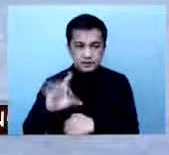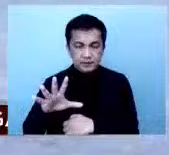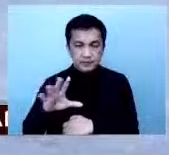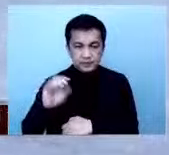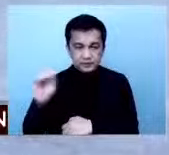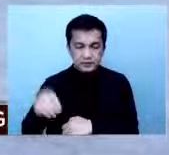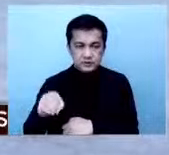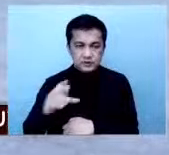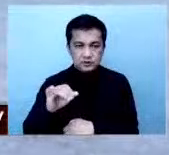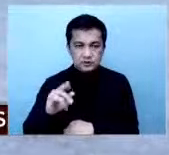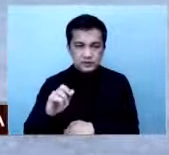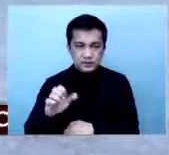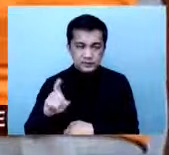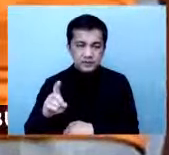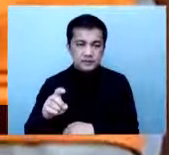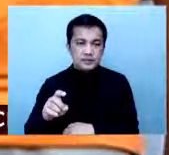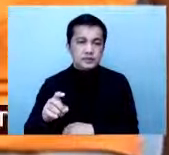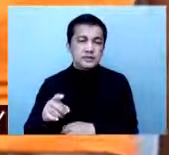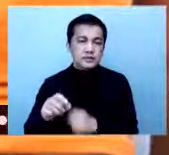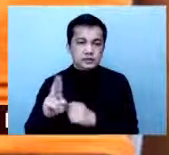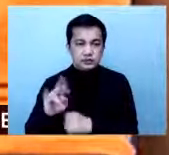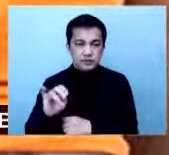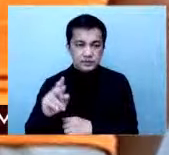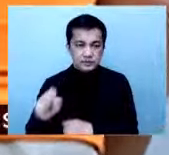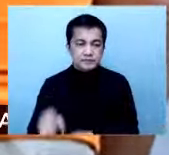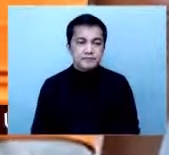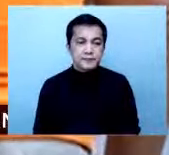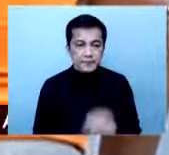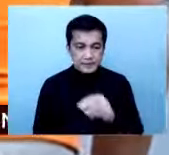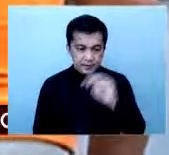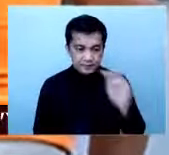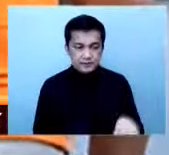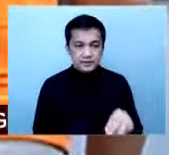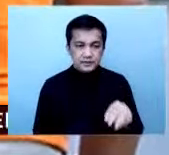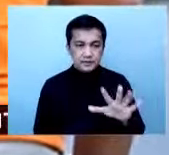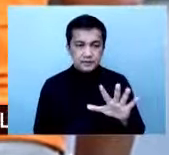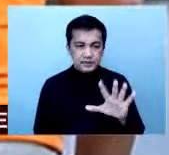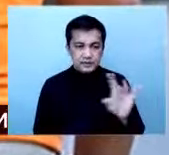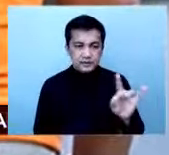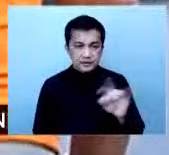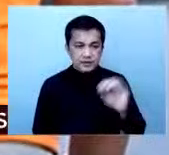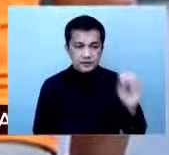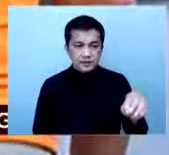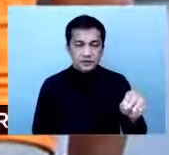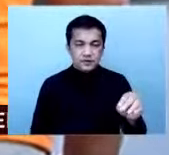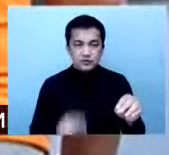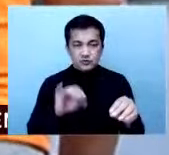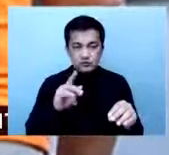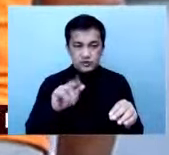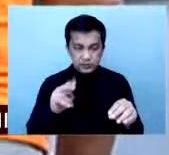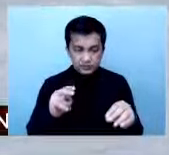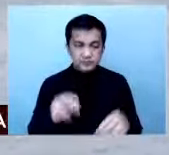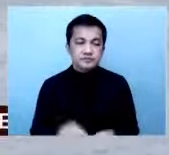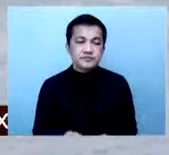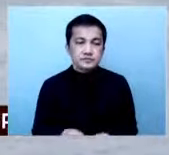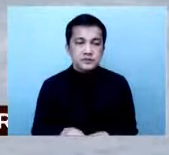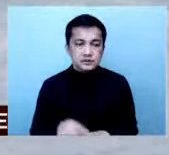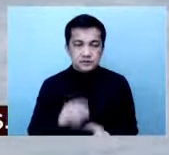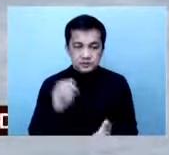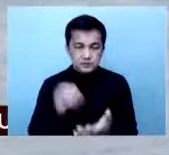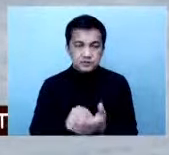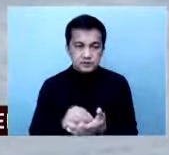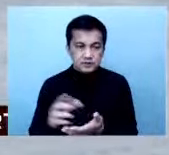consolidated units sa Metro Manila naman 58% ang consolidation rate base sa datos na nakalap ng news